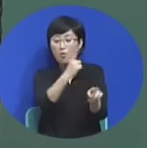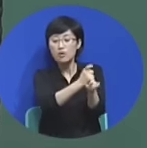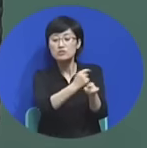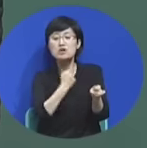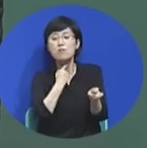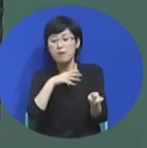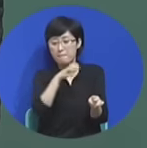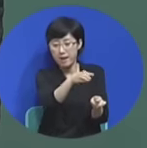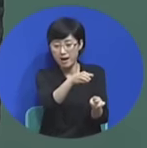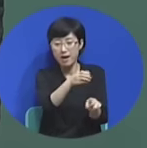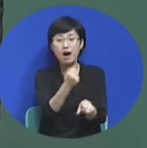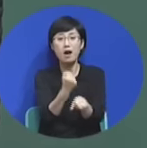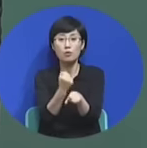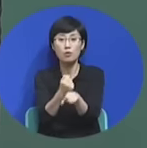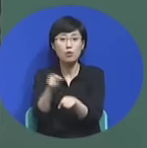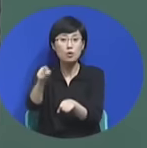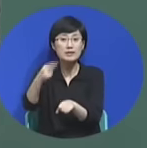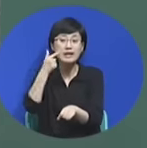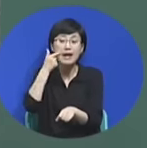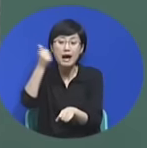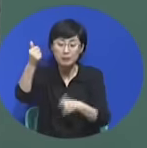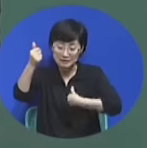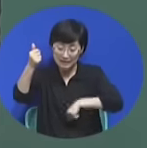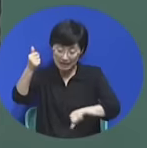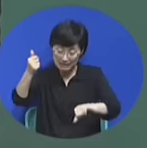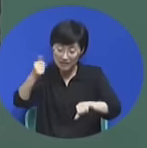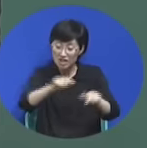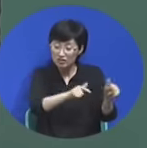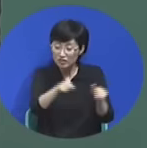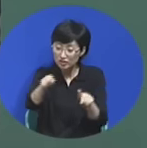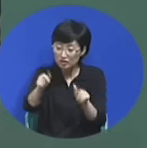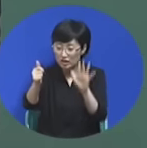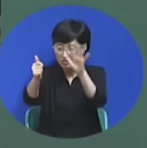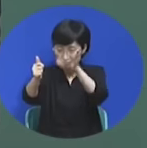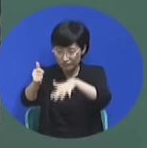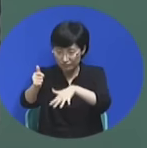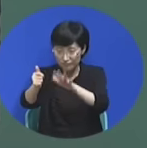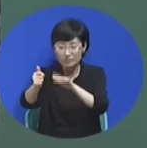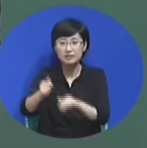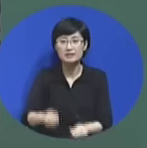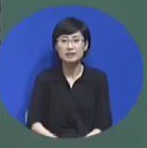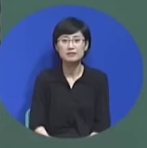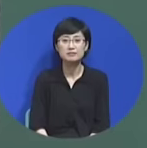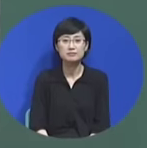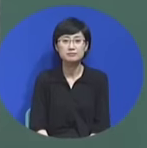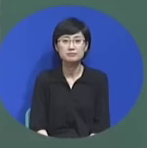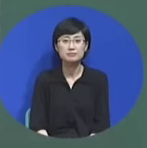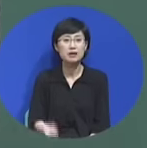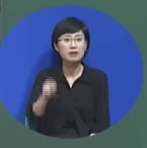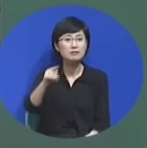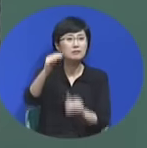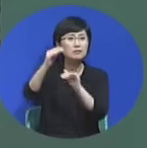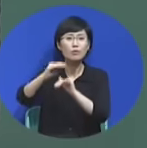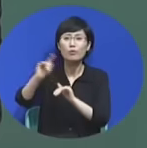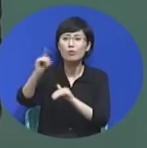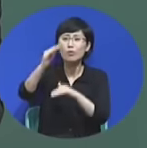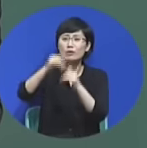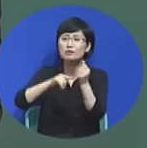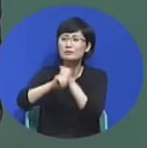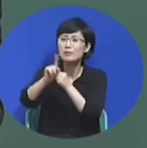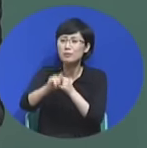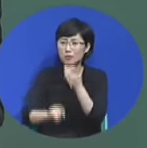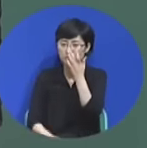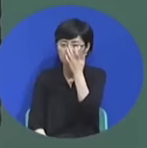목을 잡을 것이요. 내 아버지 아들들이 내 앞에 절하리라. 자, 이게 무슨 내용일까요?